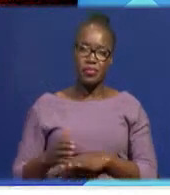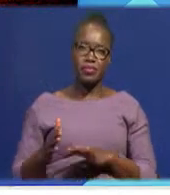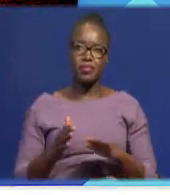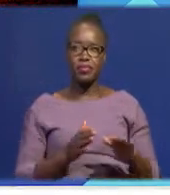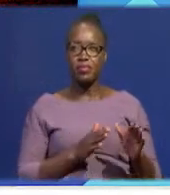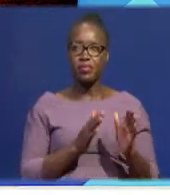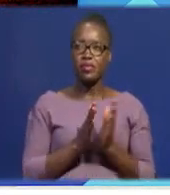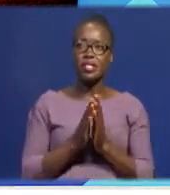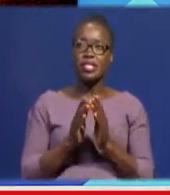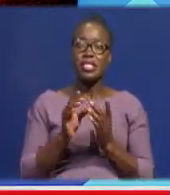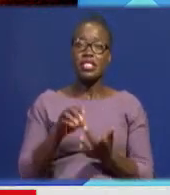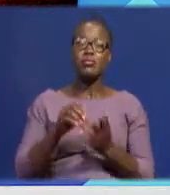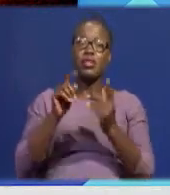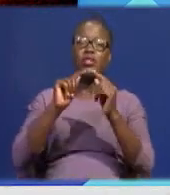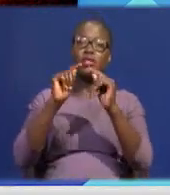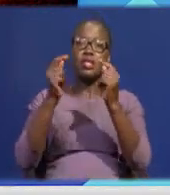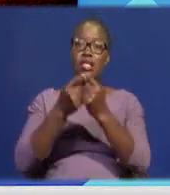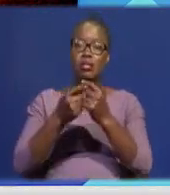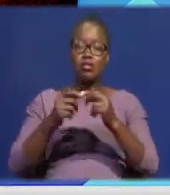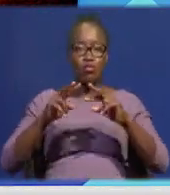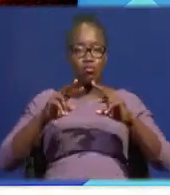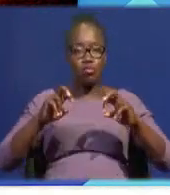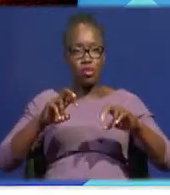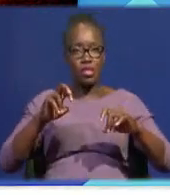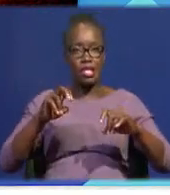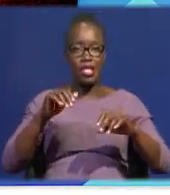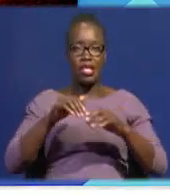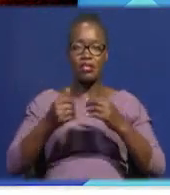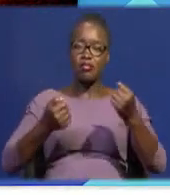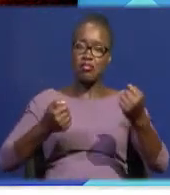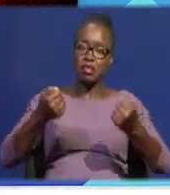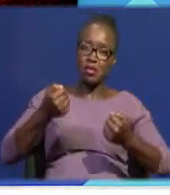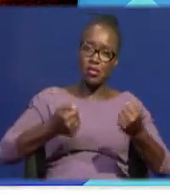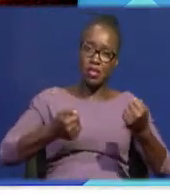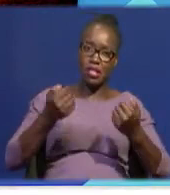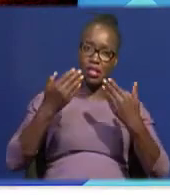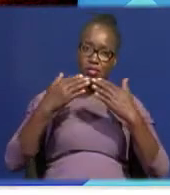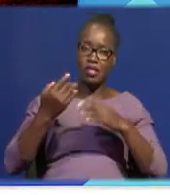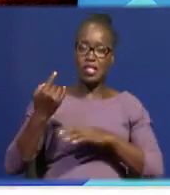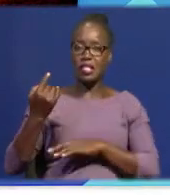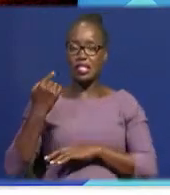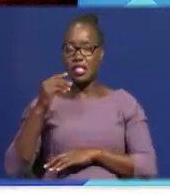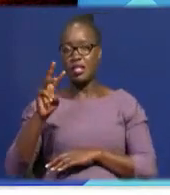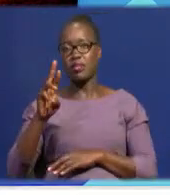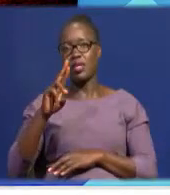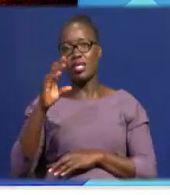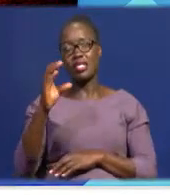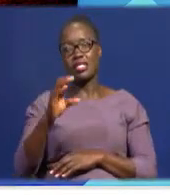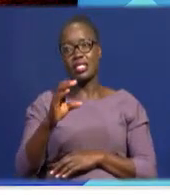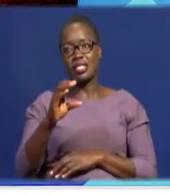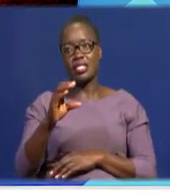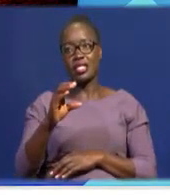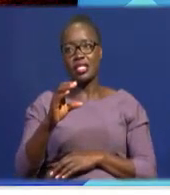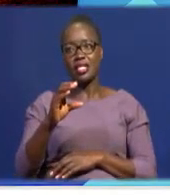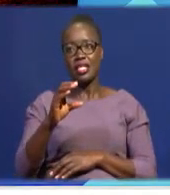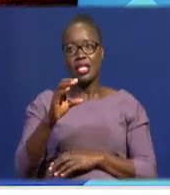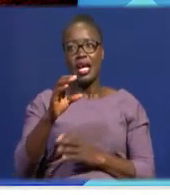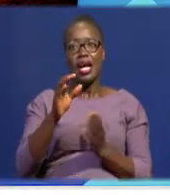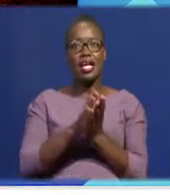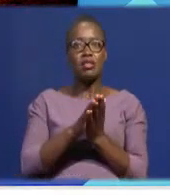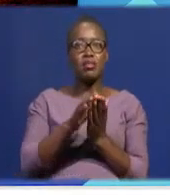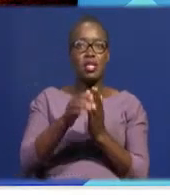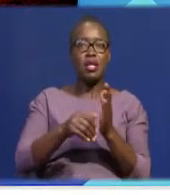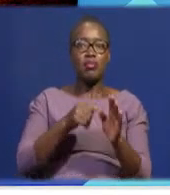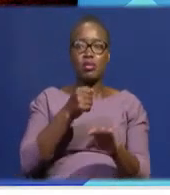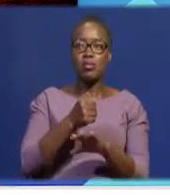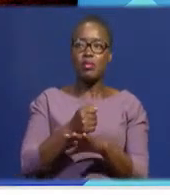Kwingineko ni kwa kundi maalum la ukaguzi katika mashindano ya magari yaliyokamilika jana ya WRC Safari Rally limetambuliwa na